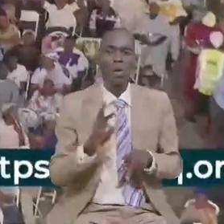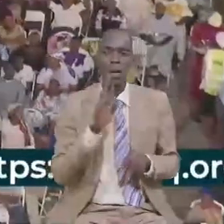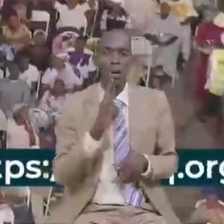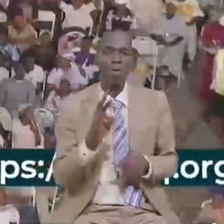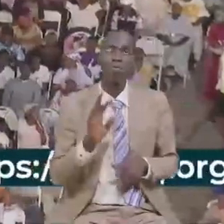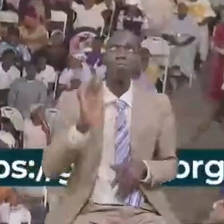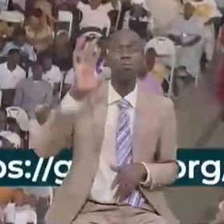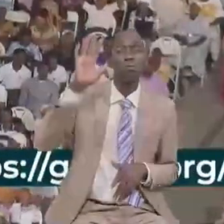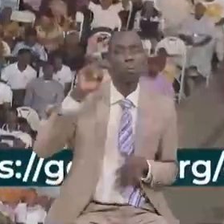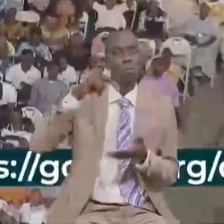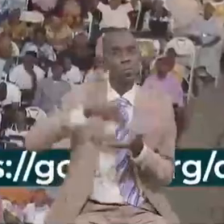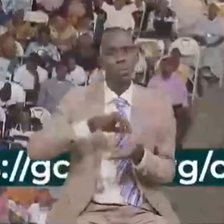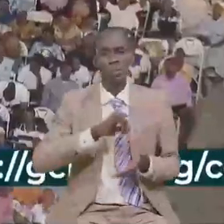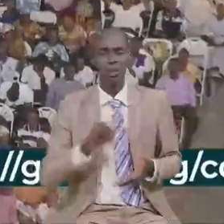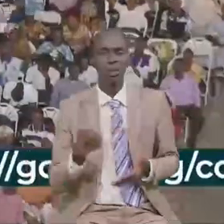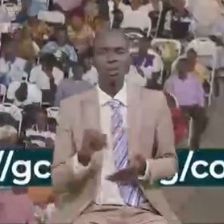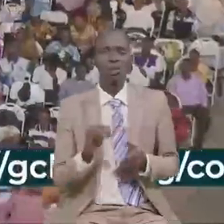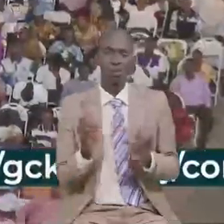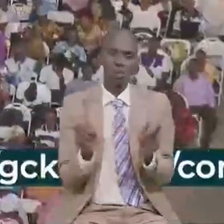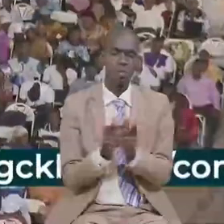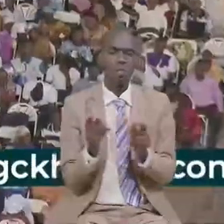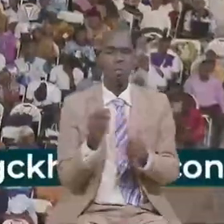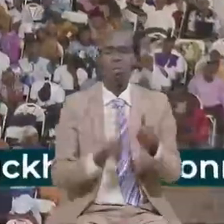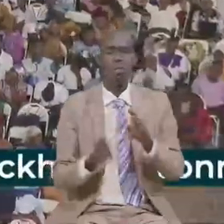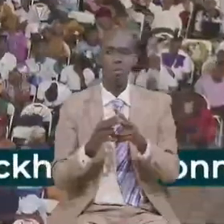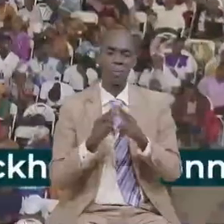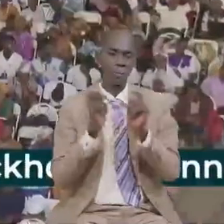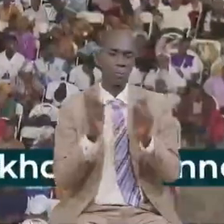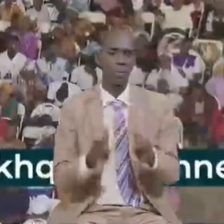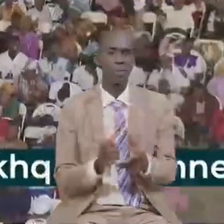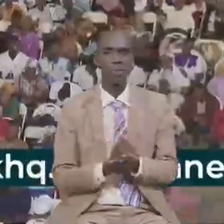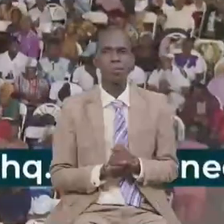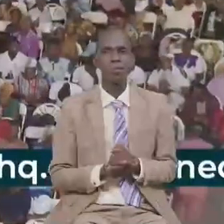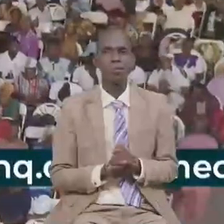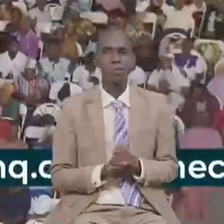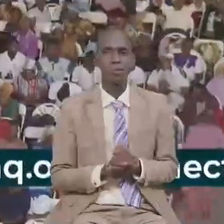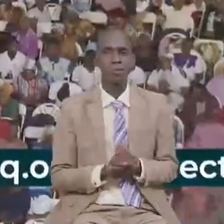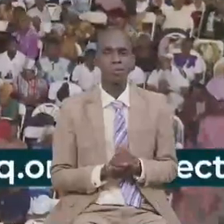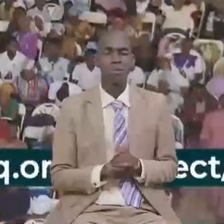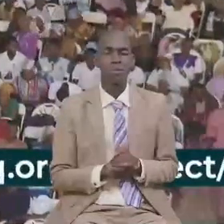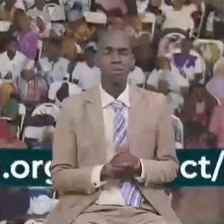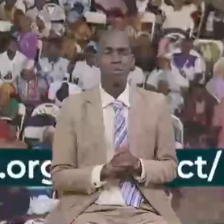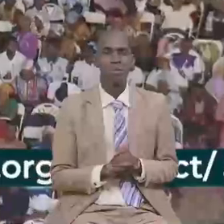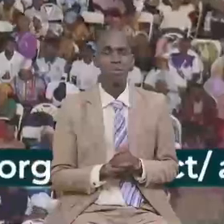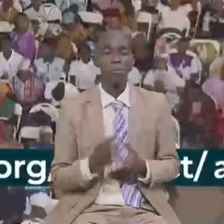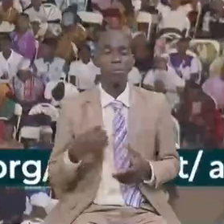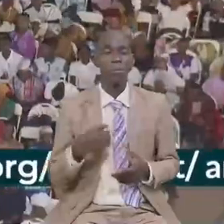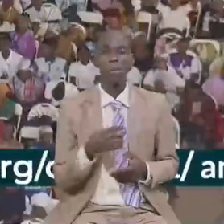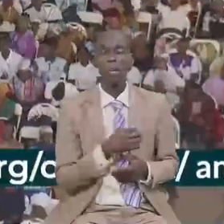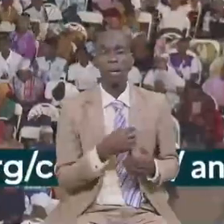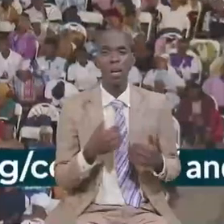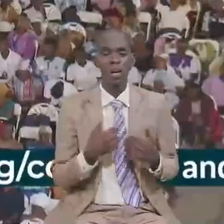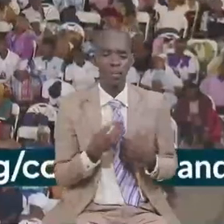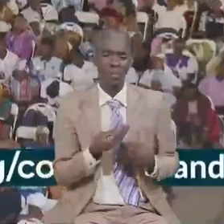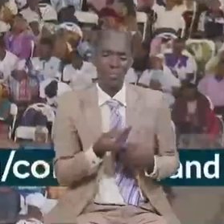L'œuvre est maintenant entre les mains des conseillers qui vont aider ceux qui ont répondu à l'appel